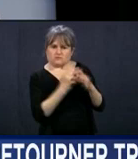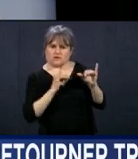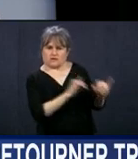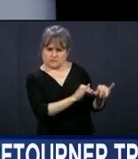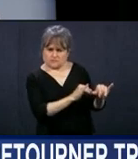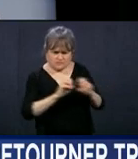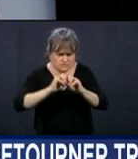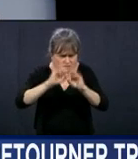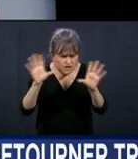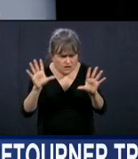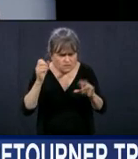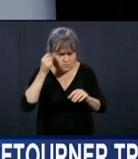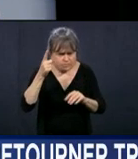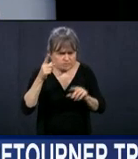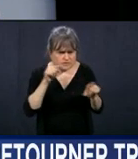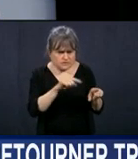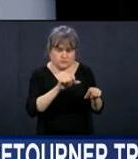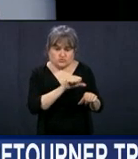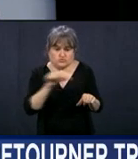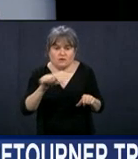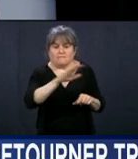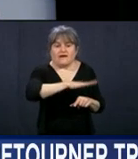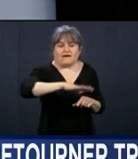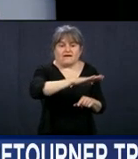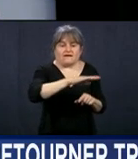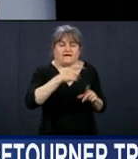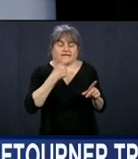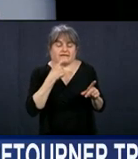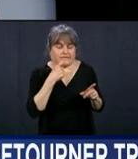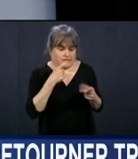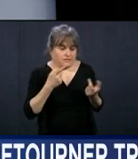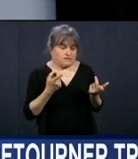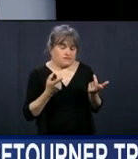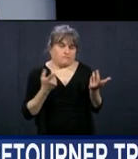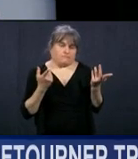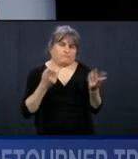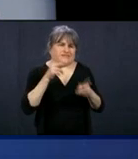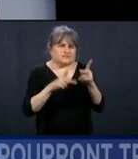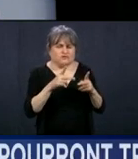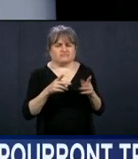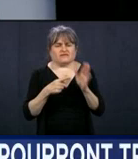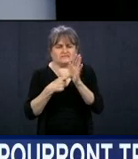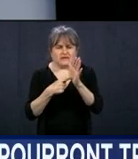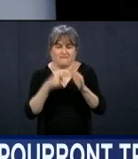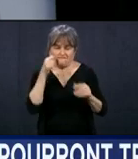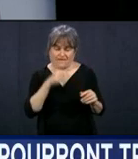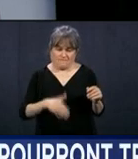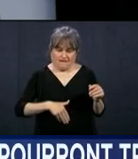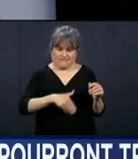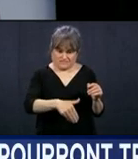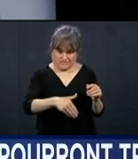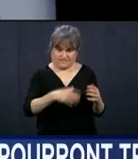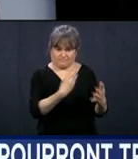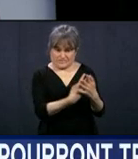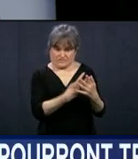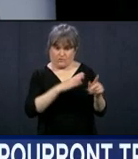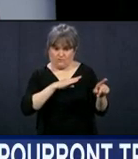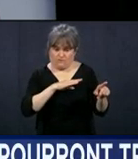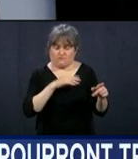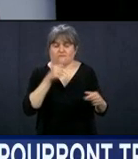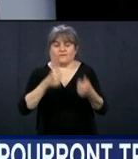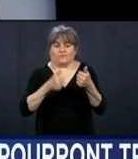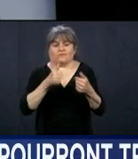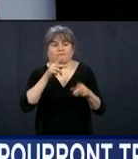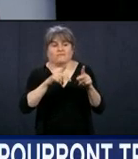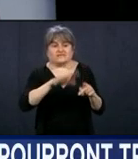vais être très claire là-dessus, là. On parle de facteurs très ciblés, de gens vulnérables, par exemple des femmes enceintes et des gens qui